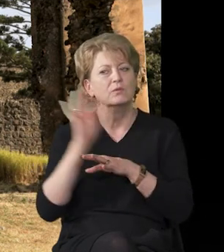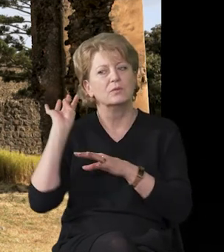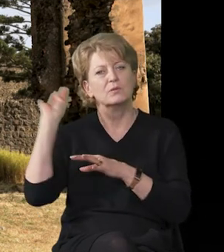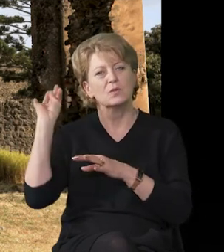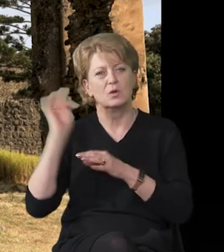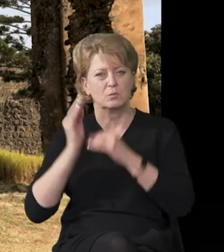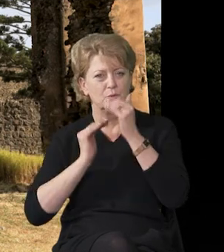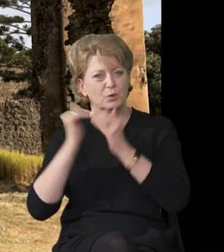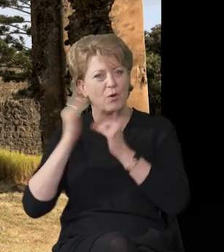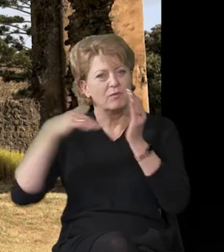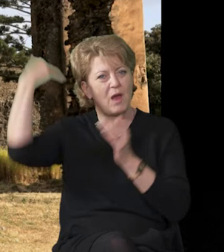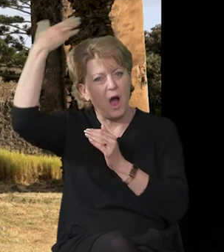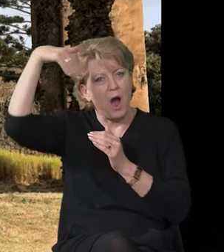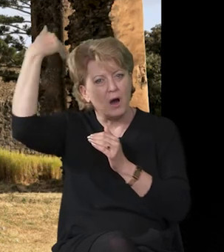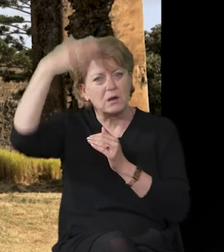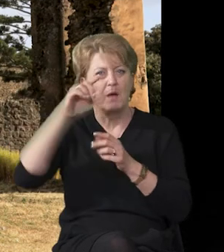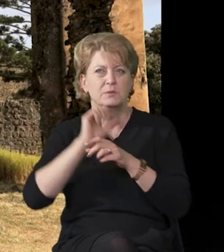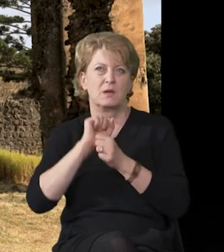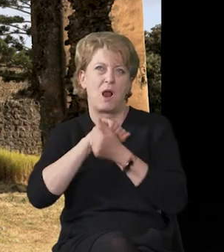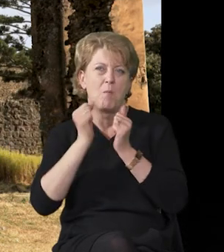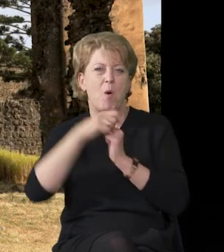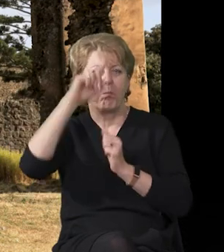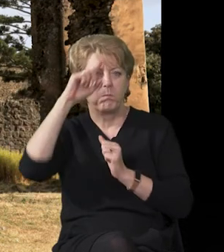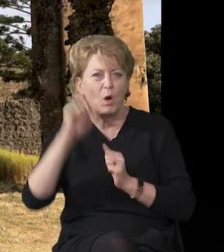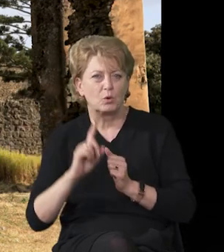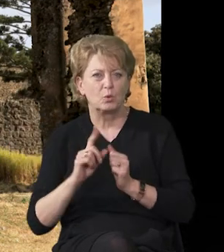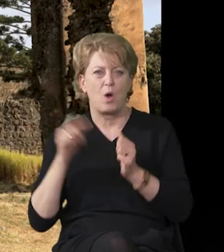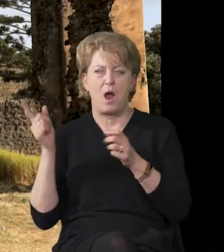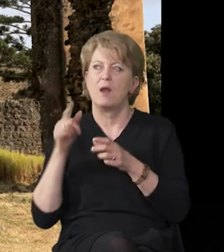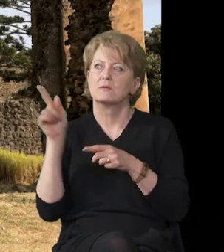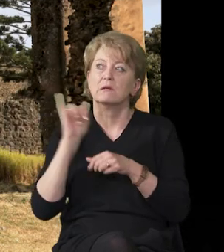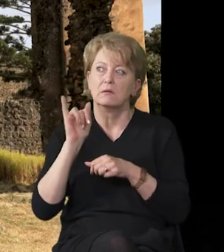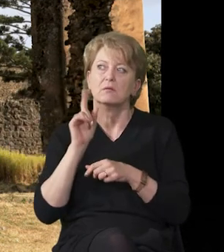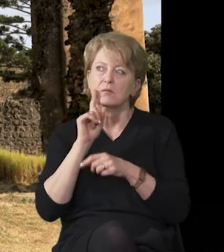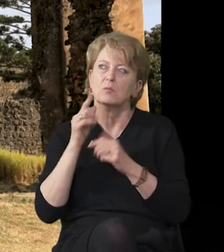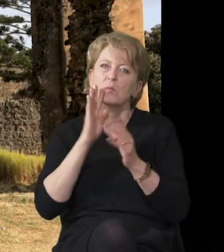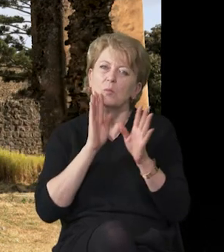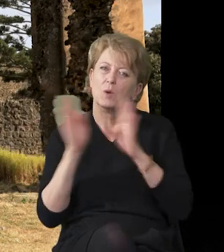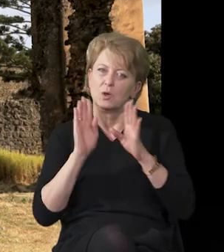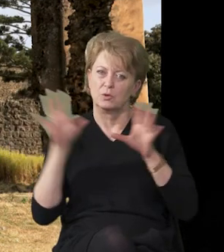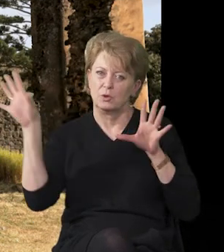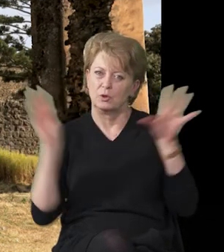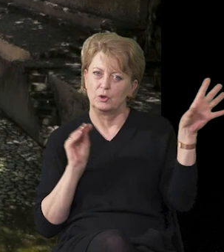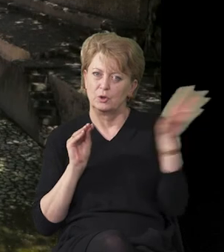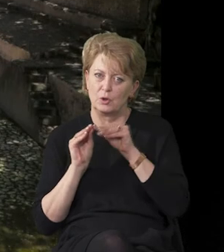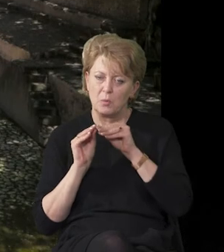a ponoć jego budowniczym i projektantem był specjalnie sprowadzony budowniczy z